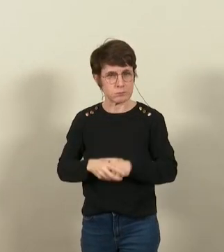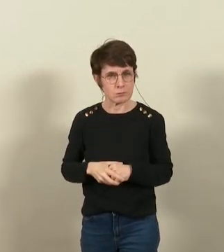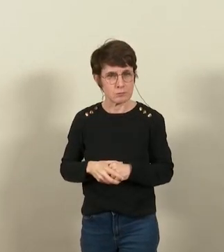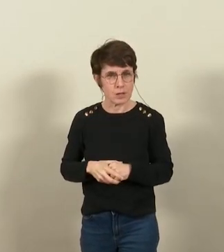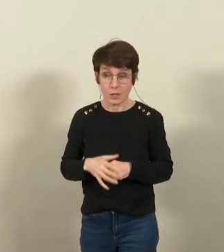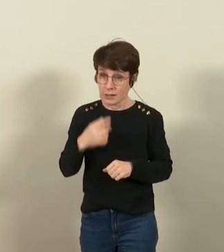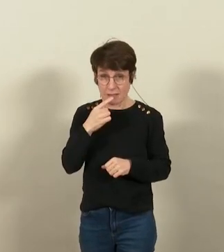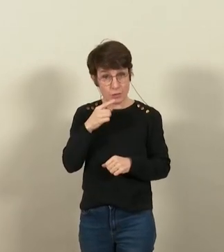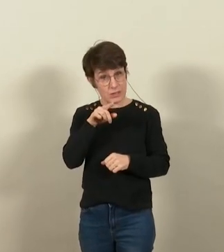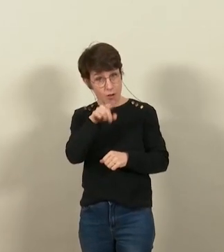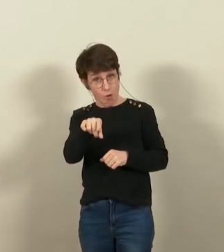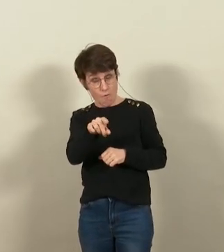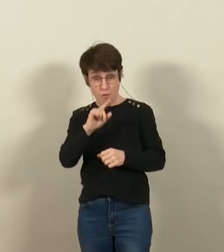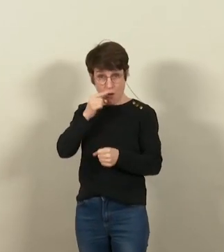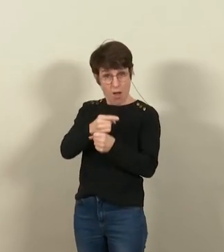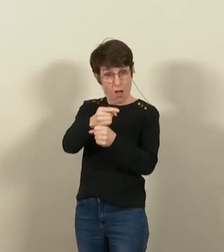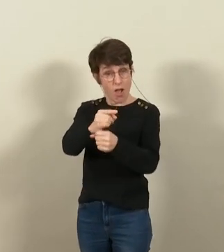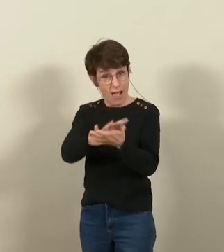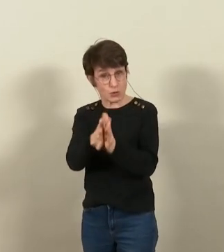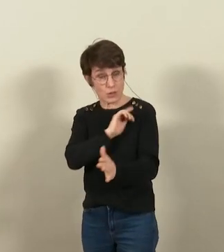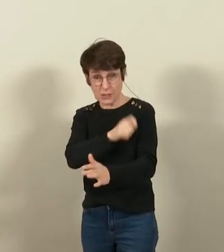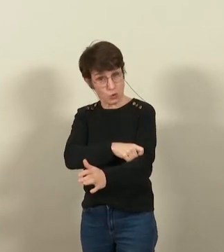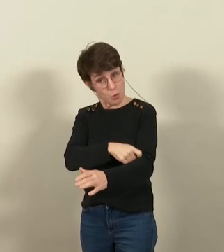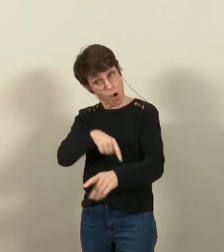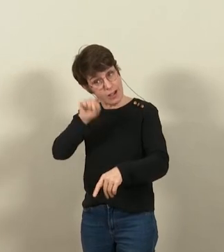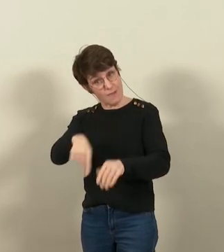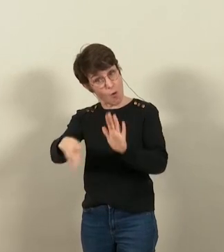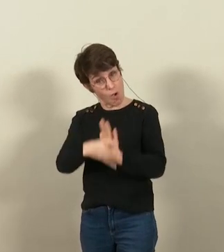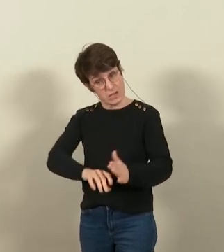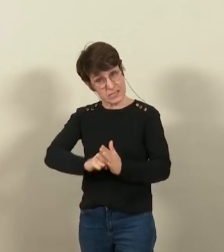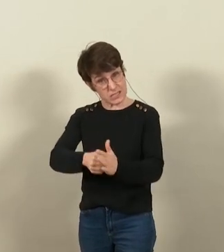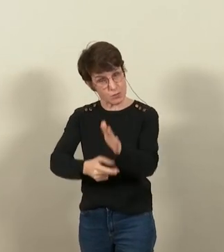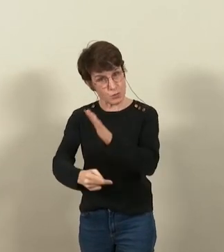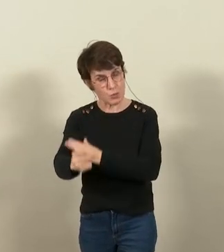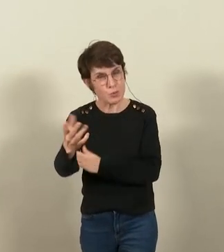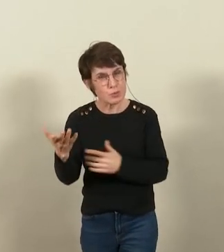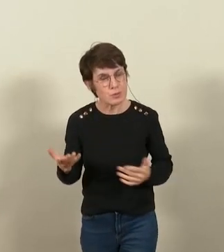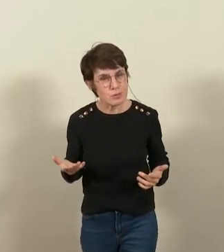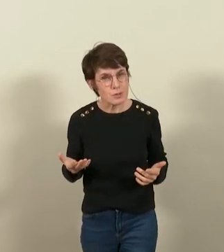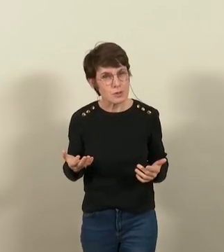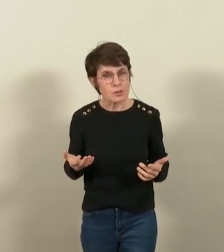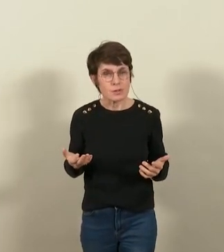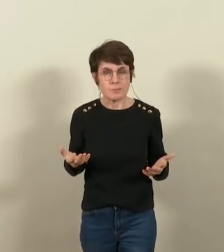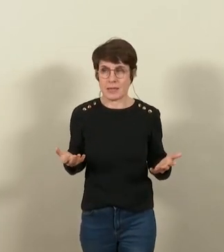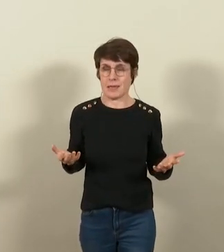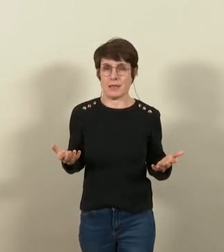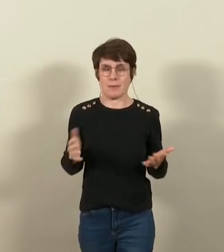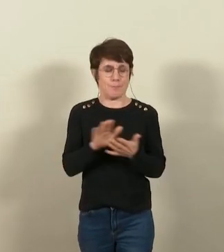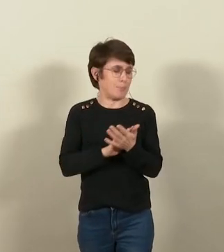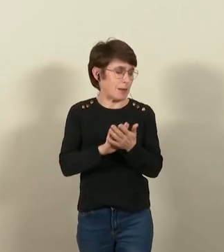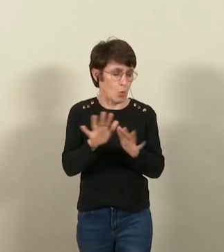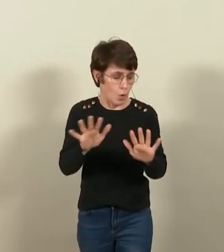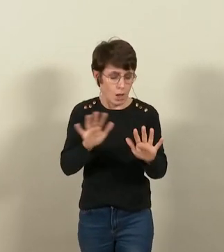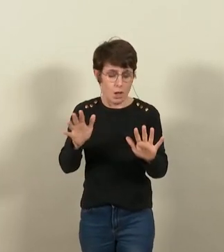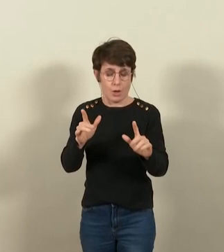le niveau d'exigence vis-à-vis donc des associations sportives qui n qui n'ont pas qui pardon qui